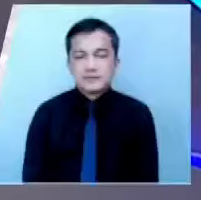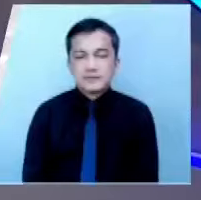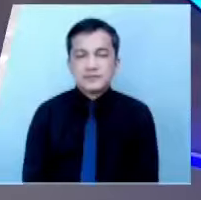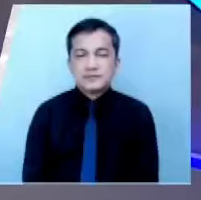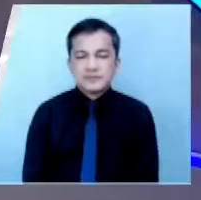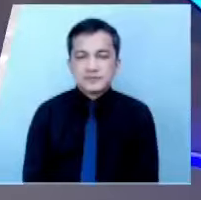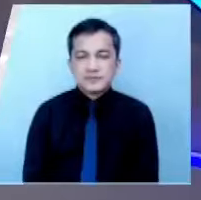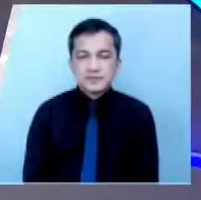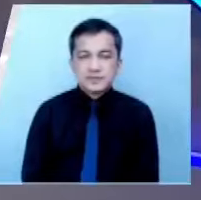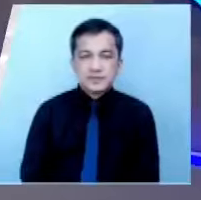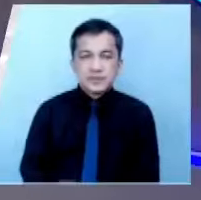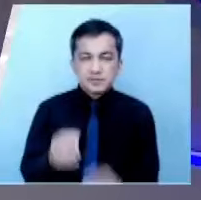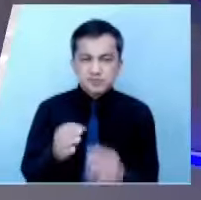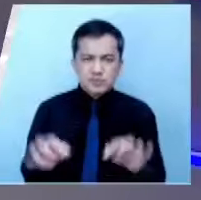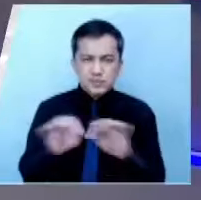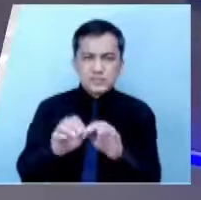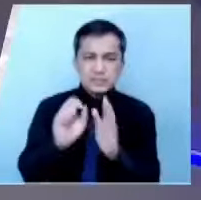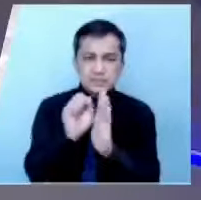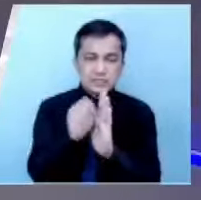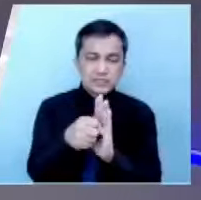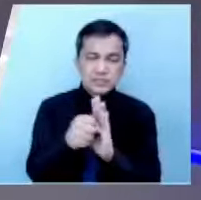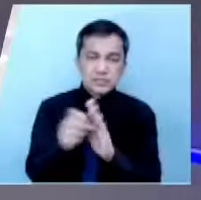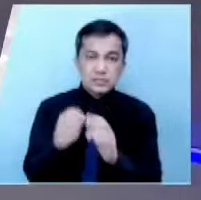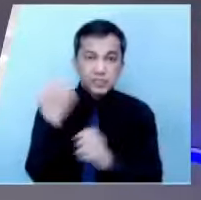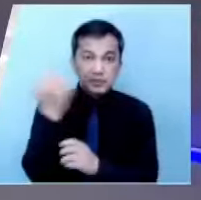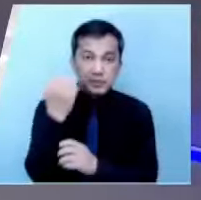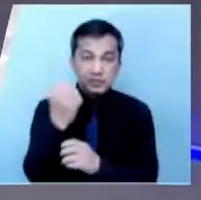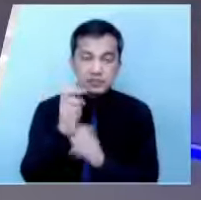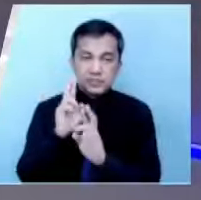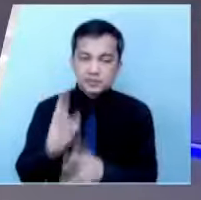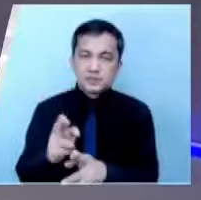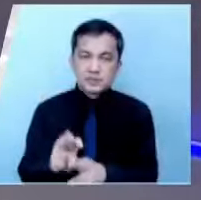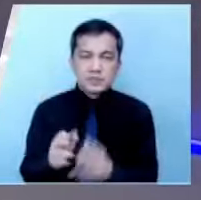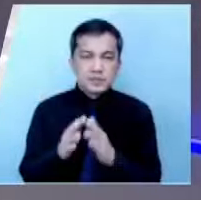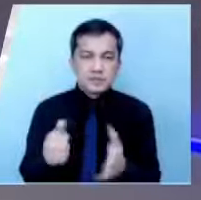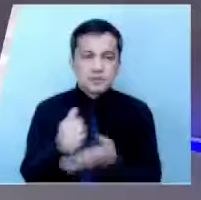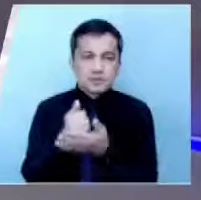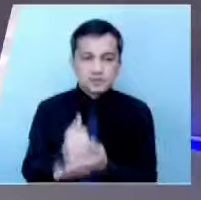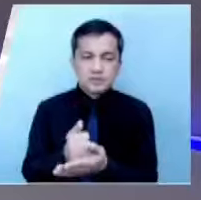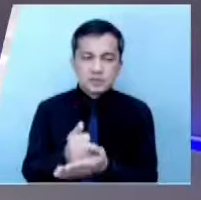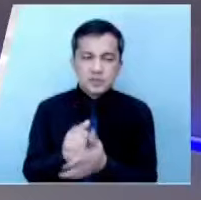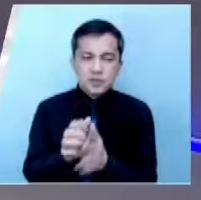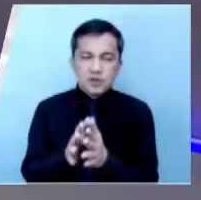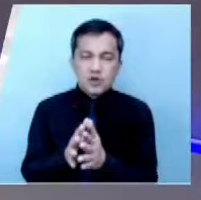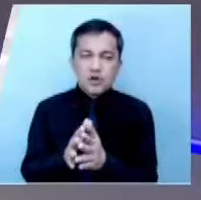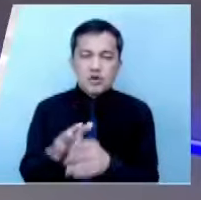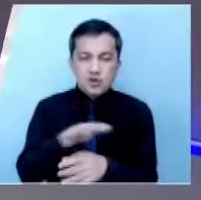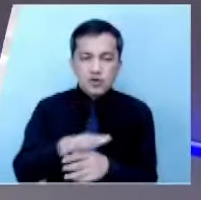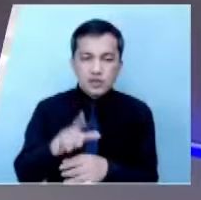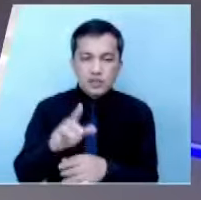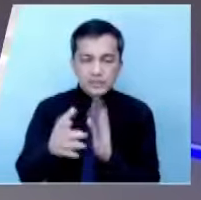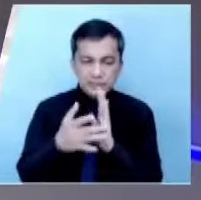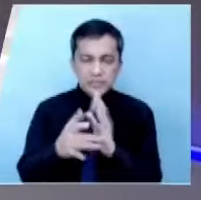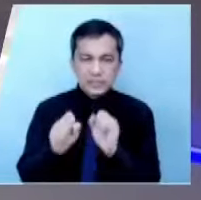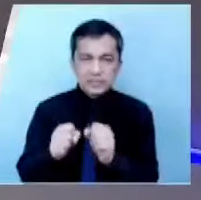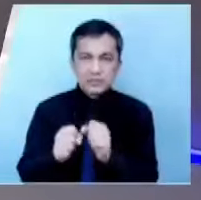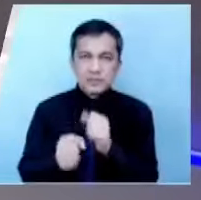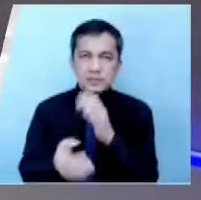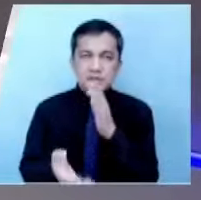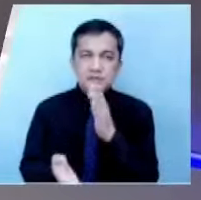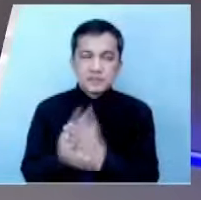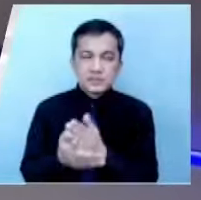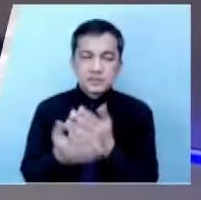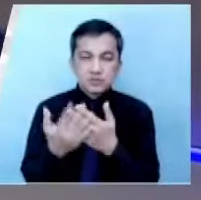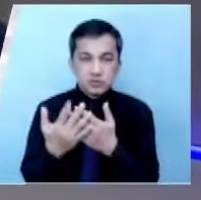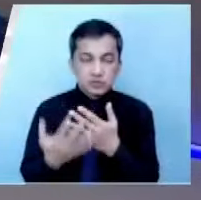Every second counts pagdating sa emergency response. Kaya malaking tulong ang isang local tech na kayang magpatigil sa pagdurugo.